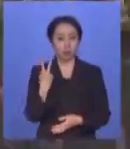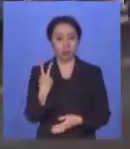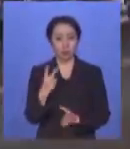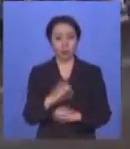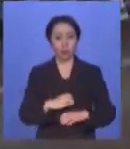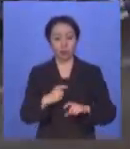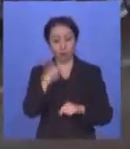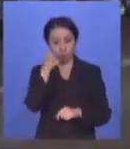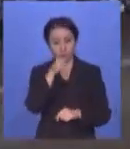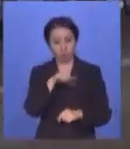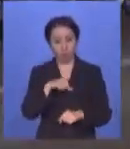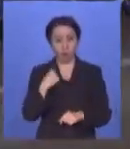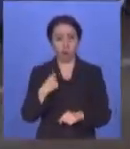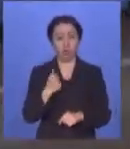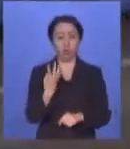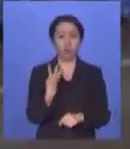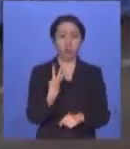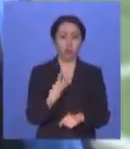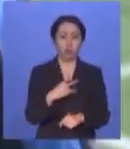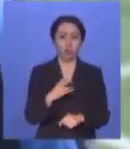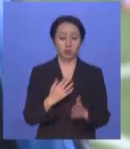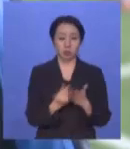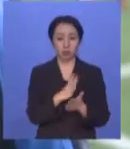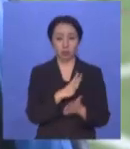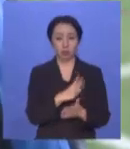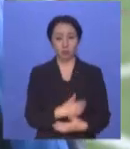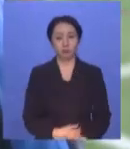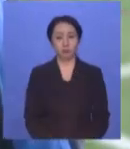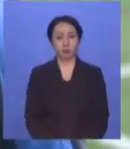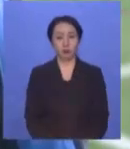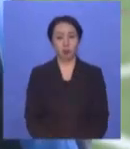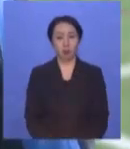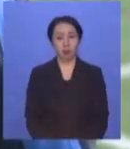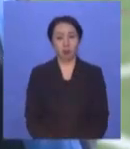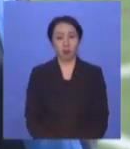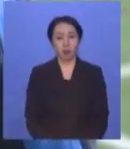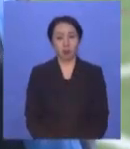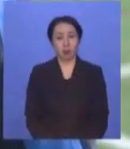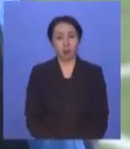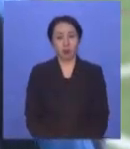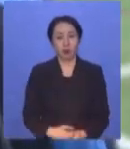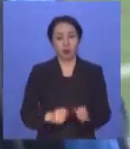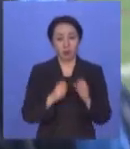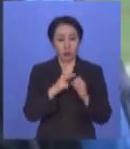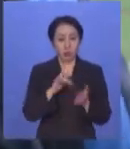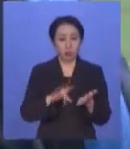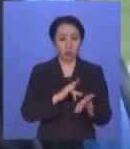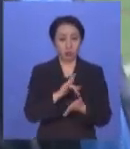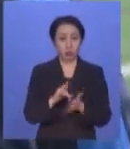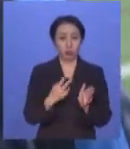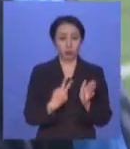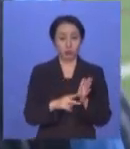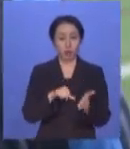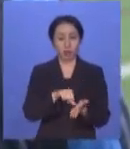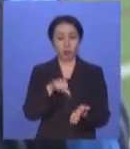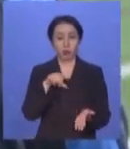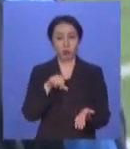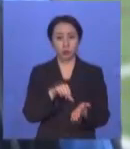болатын. Бұйыл олардың саны 48-ге жеткен. 13 қаладан 750